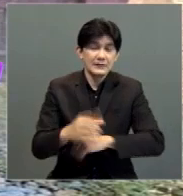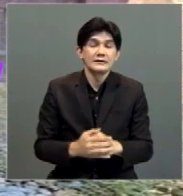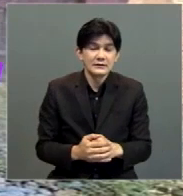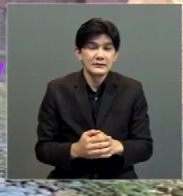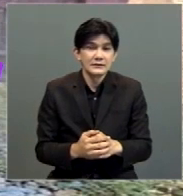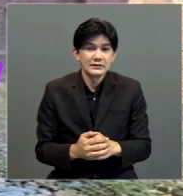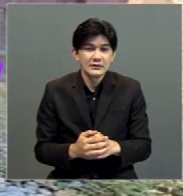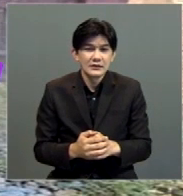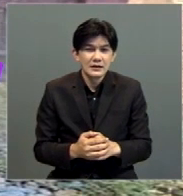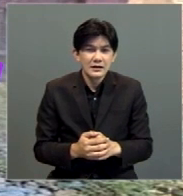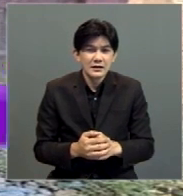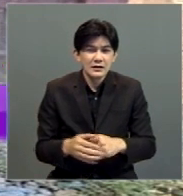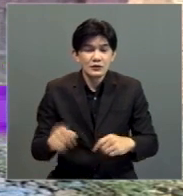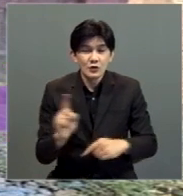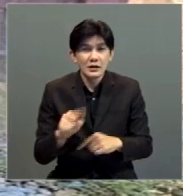นายแล้วก็มีการทำความสะอาดฆ่าเชื้อ